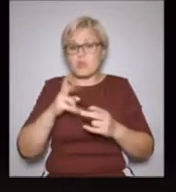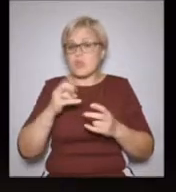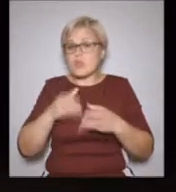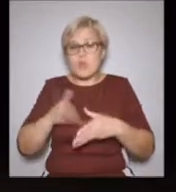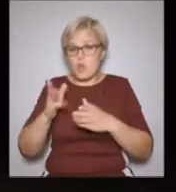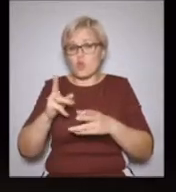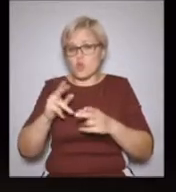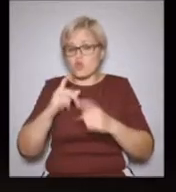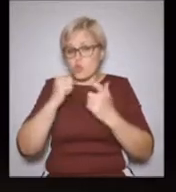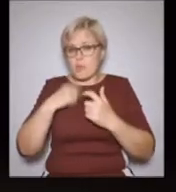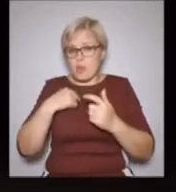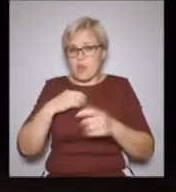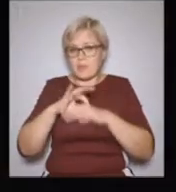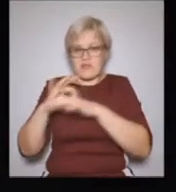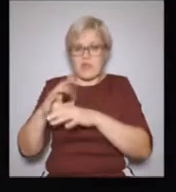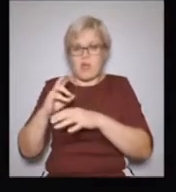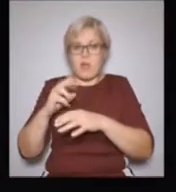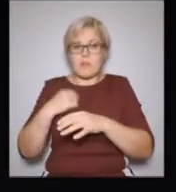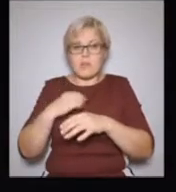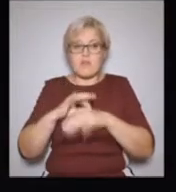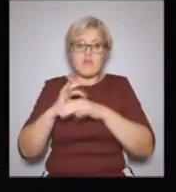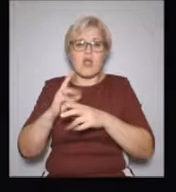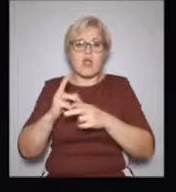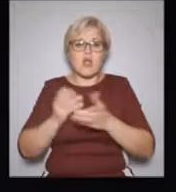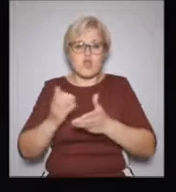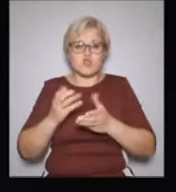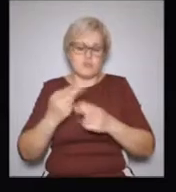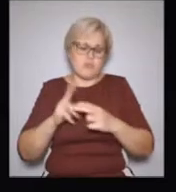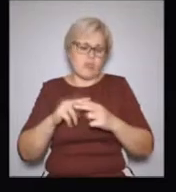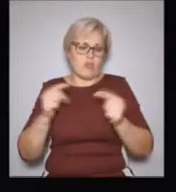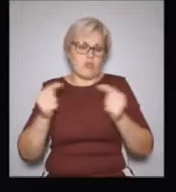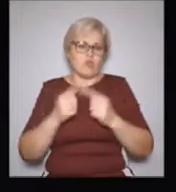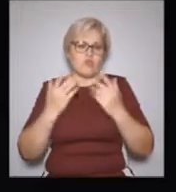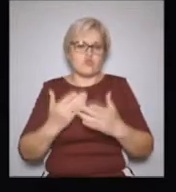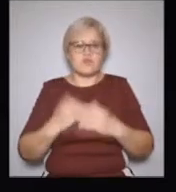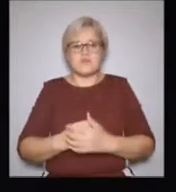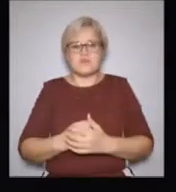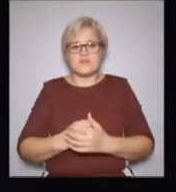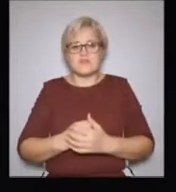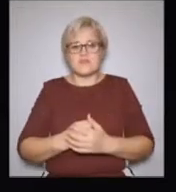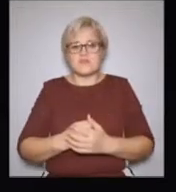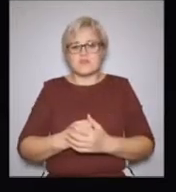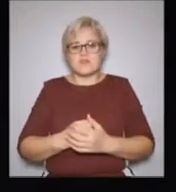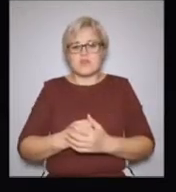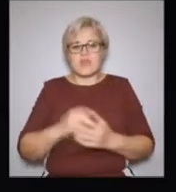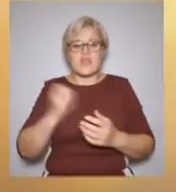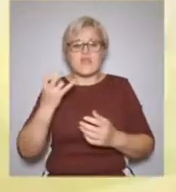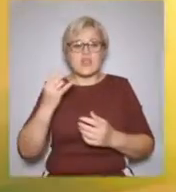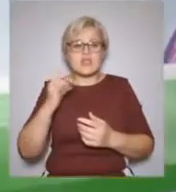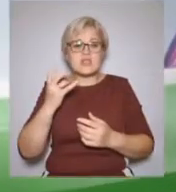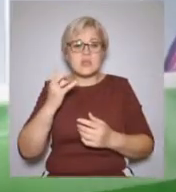недалеко поэтому не дорога школе на перилах выжжем это точно